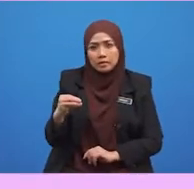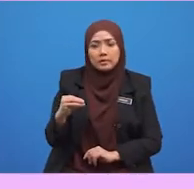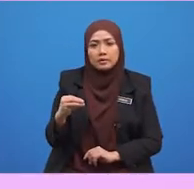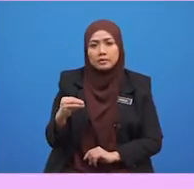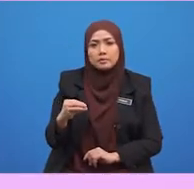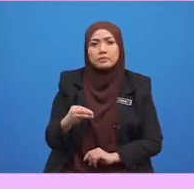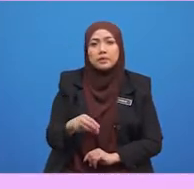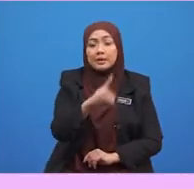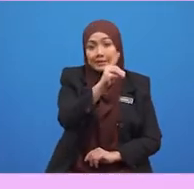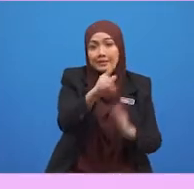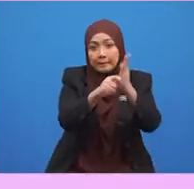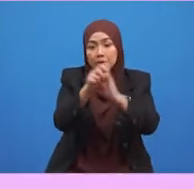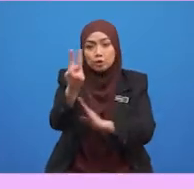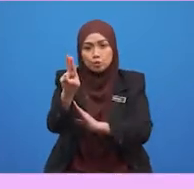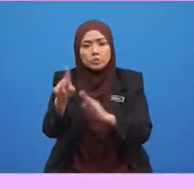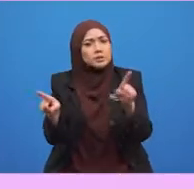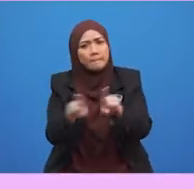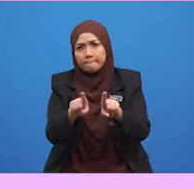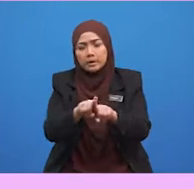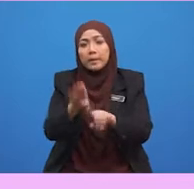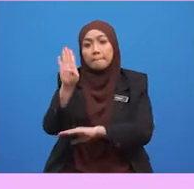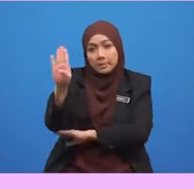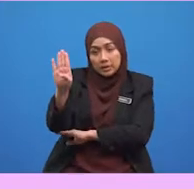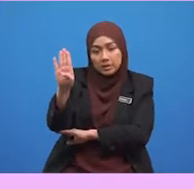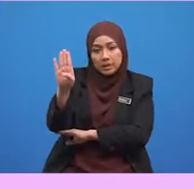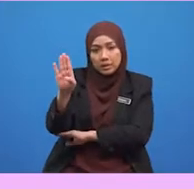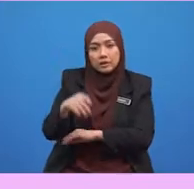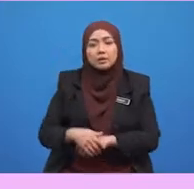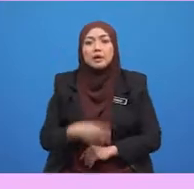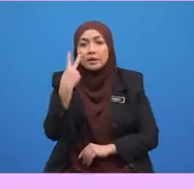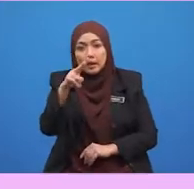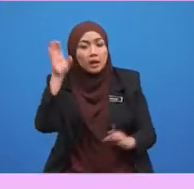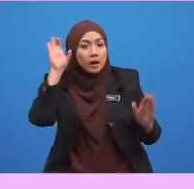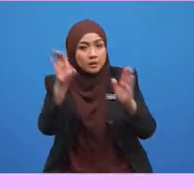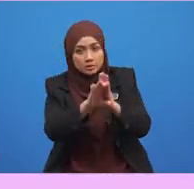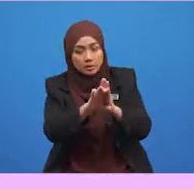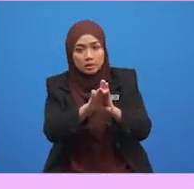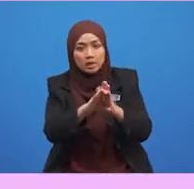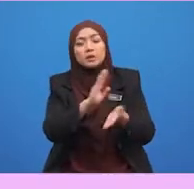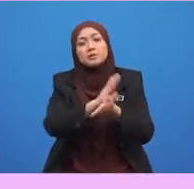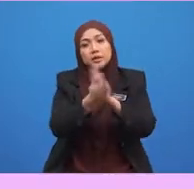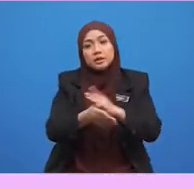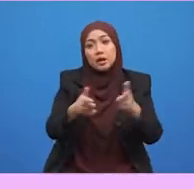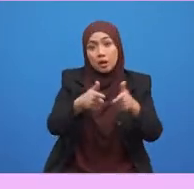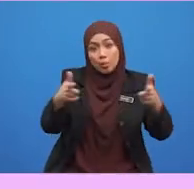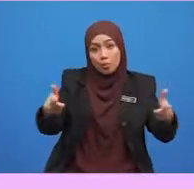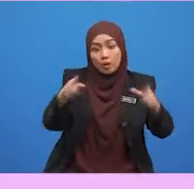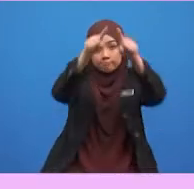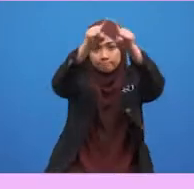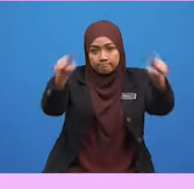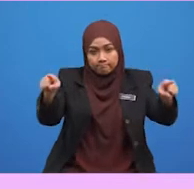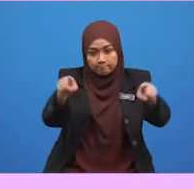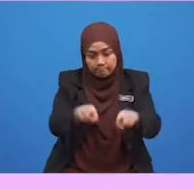T tambah U sama juga dengan B seperti pada rajah. Maka, luas